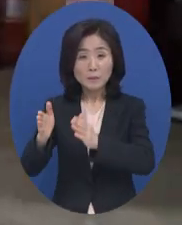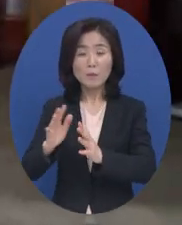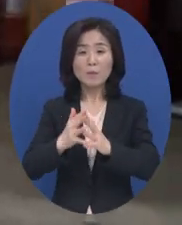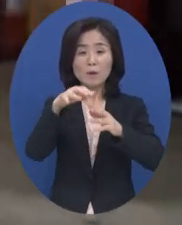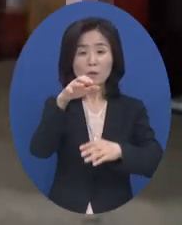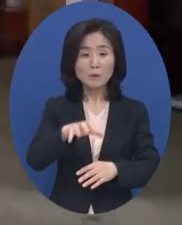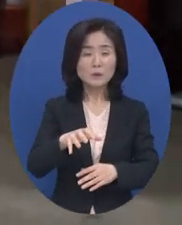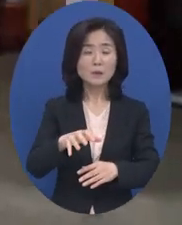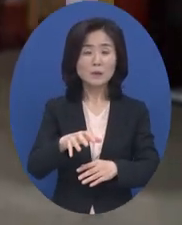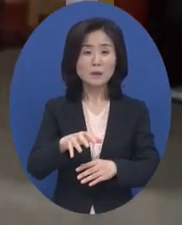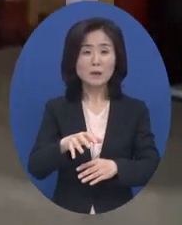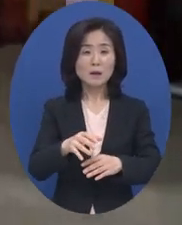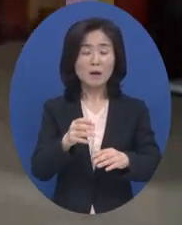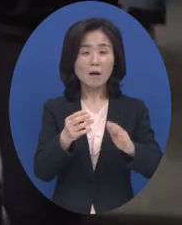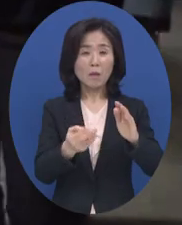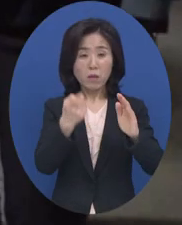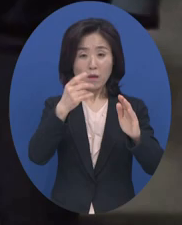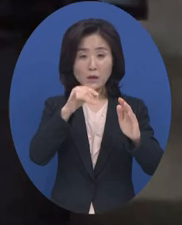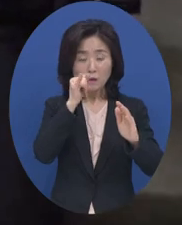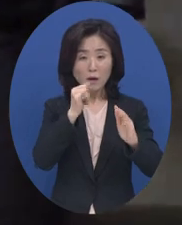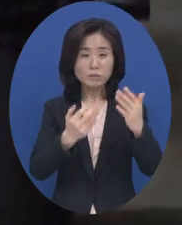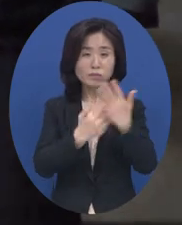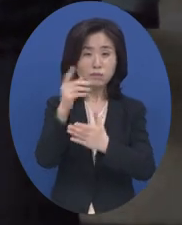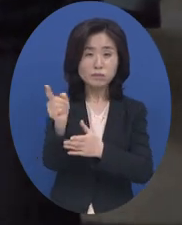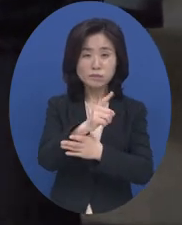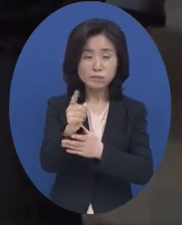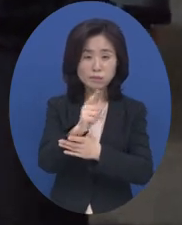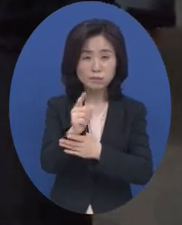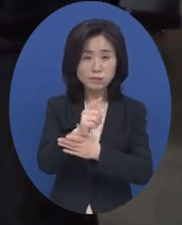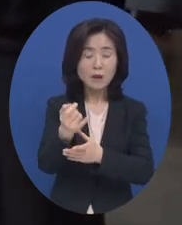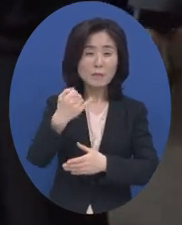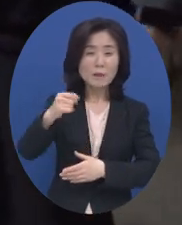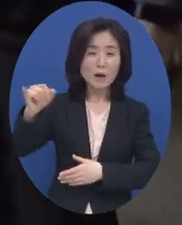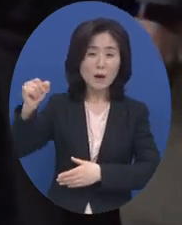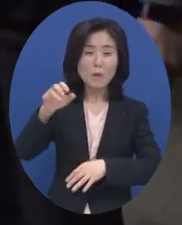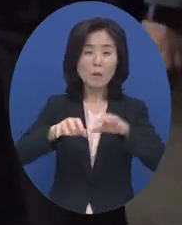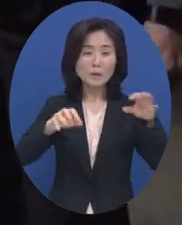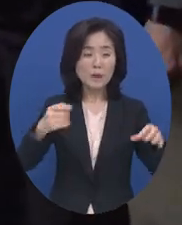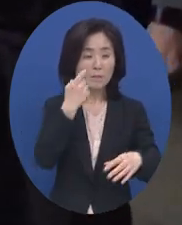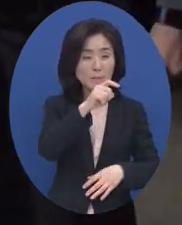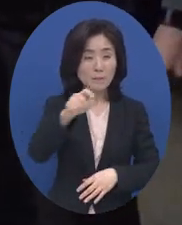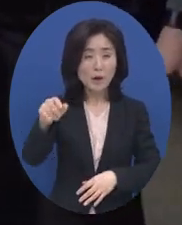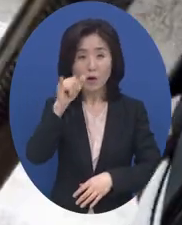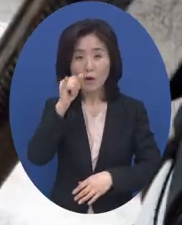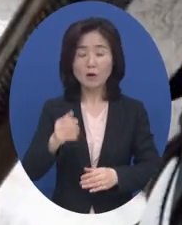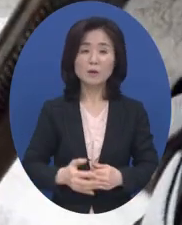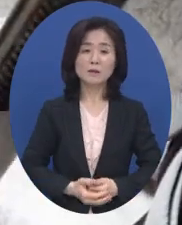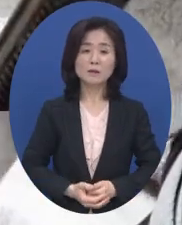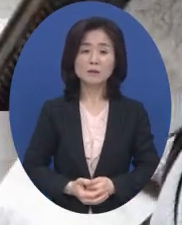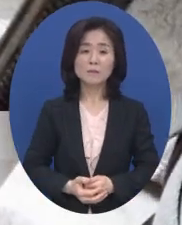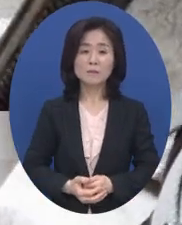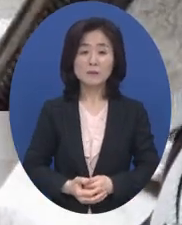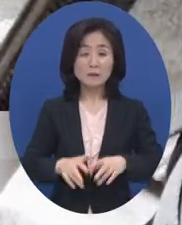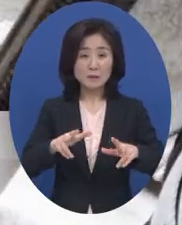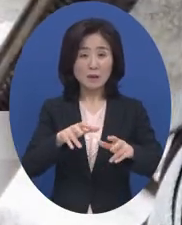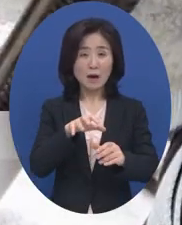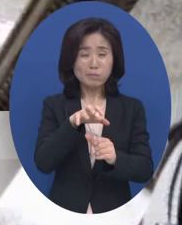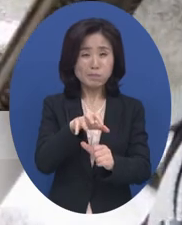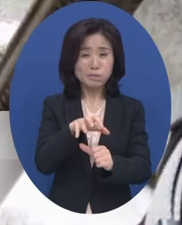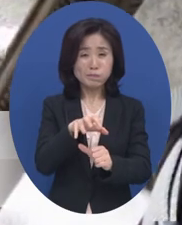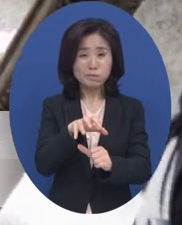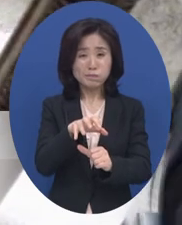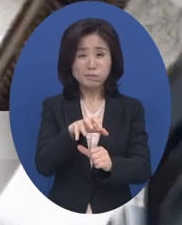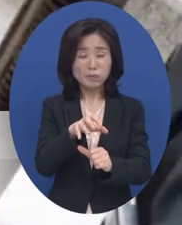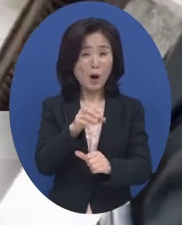공사장에서는 내용물이 전혀 없어 불이 나도 무용지물인 소화기가 곳곳에서 적발됐습니다. 지금 압력이